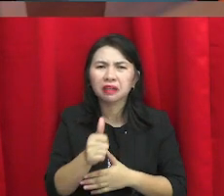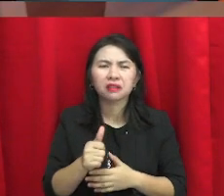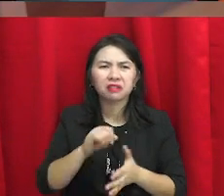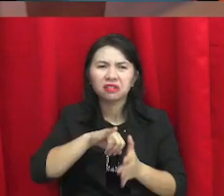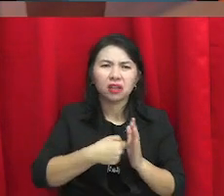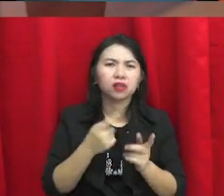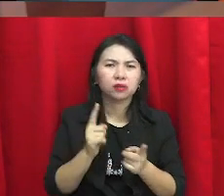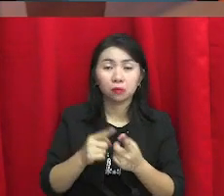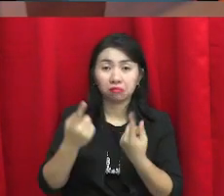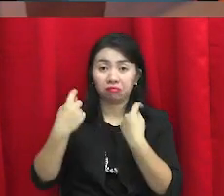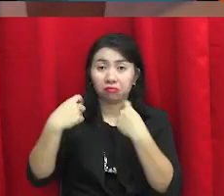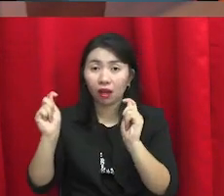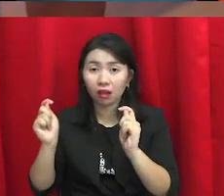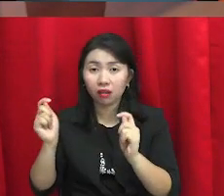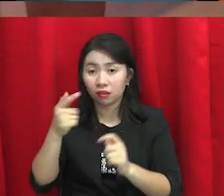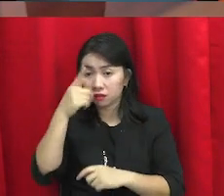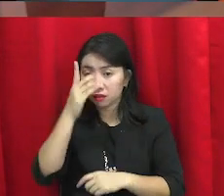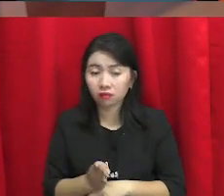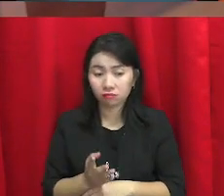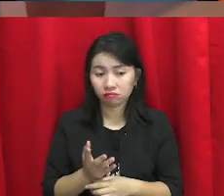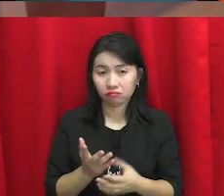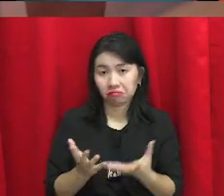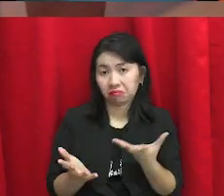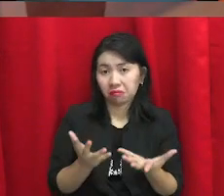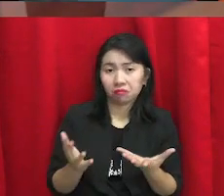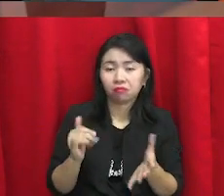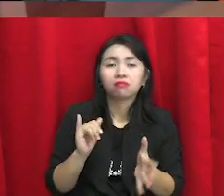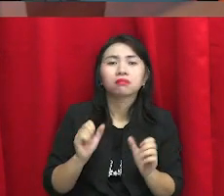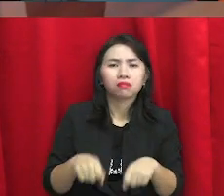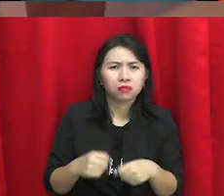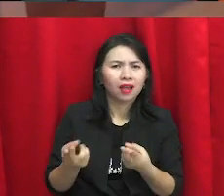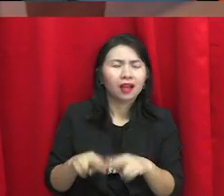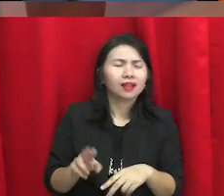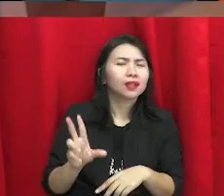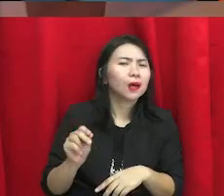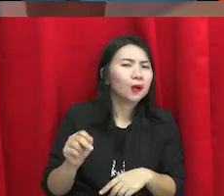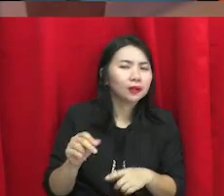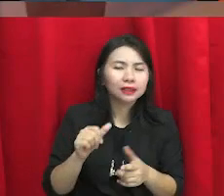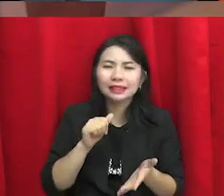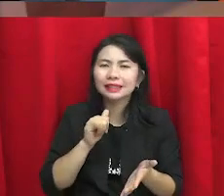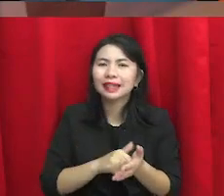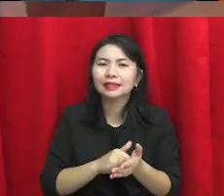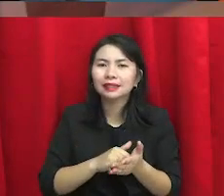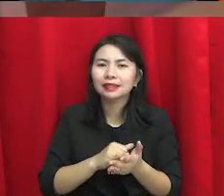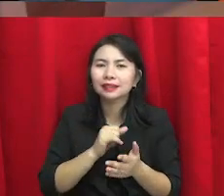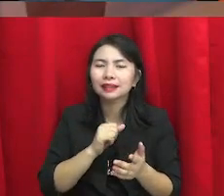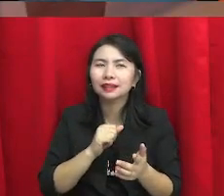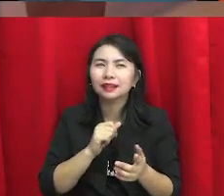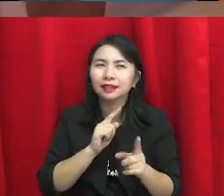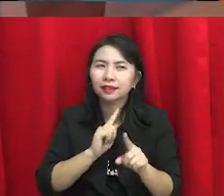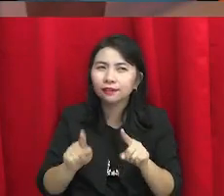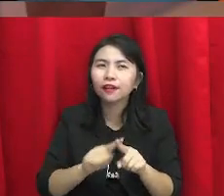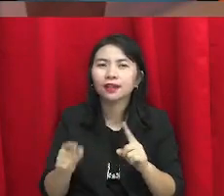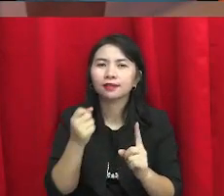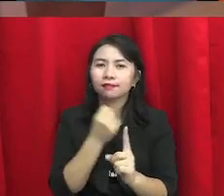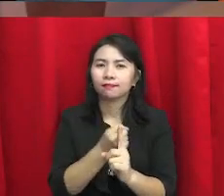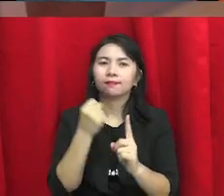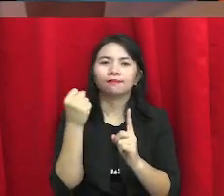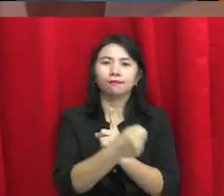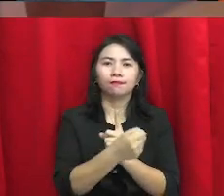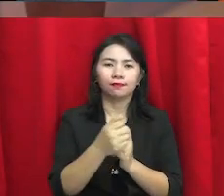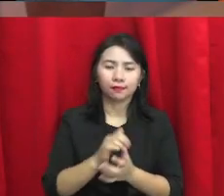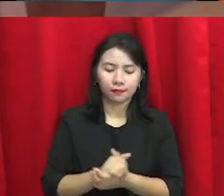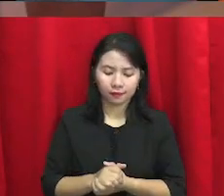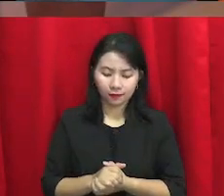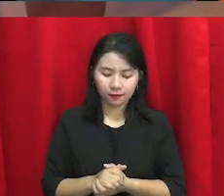sumubok yung Panginoon na, oh, baka pwede naman. Ibang sitwasyon to. You see, this is a serious situation, mga